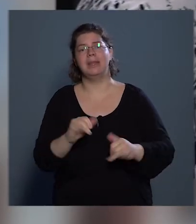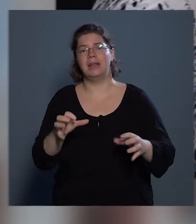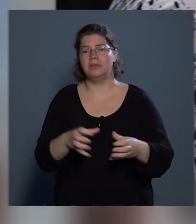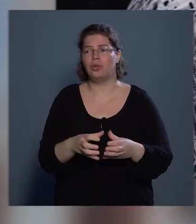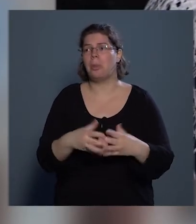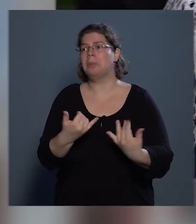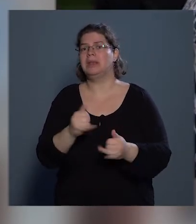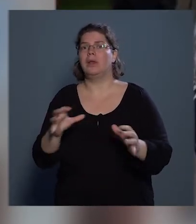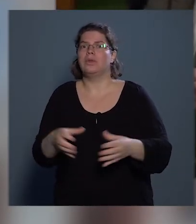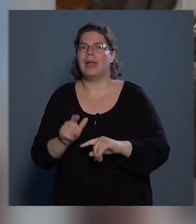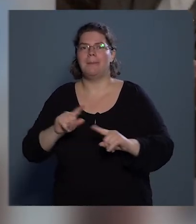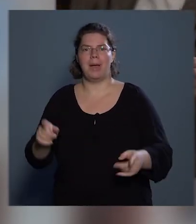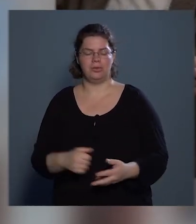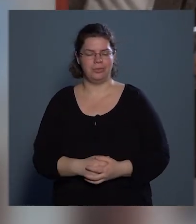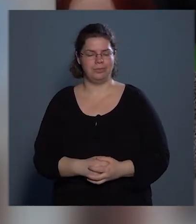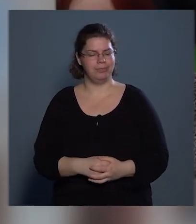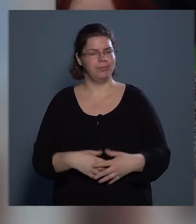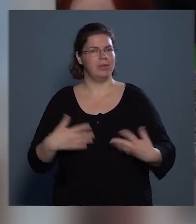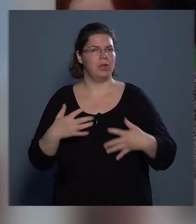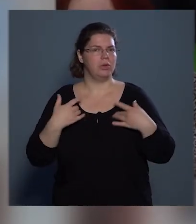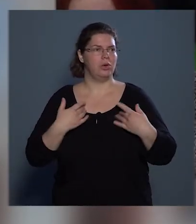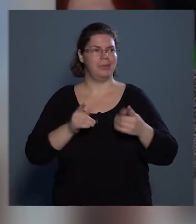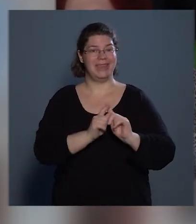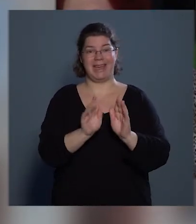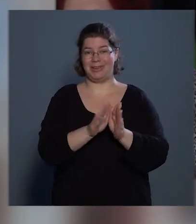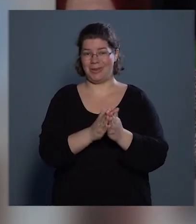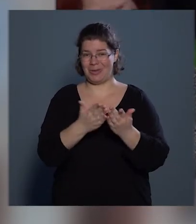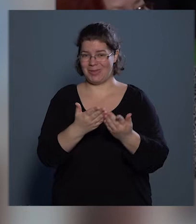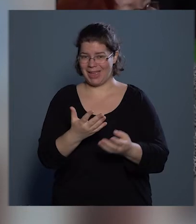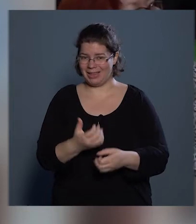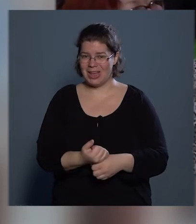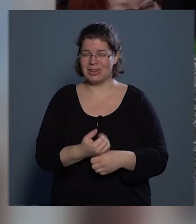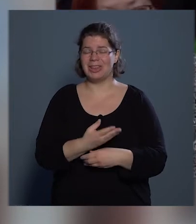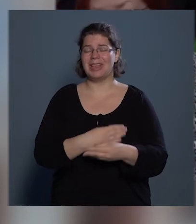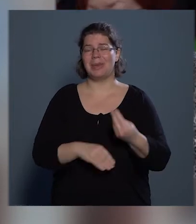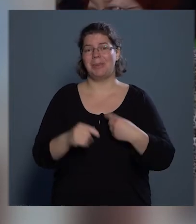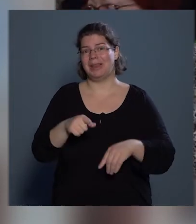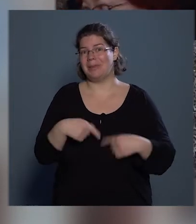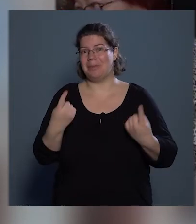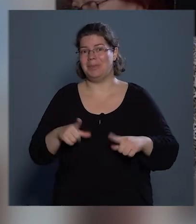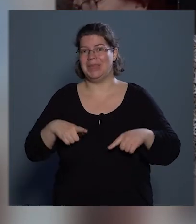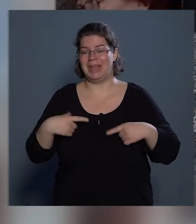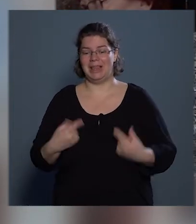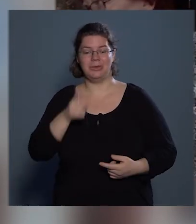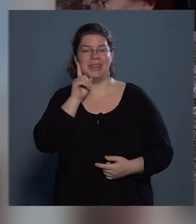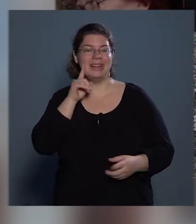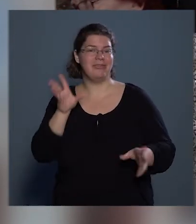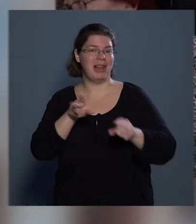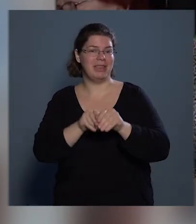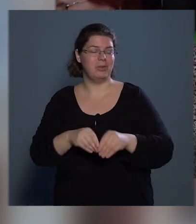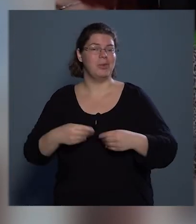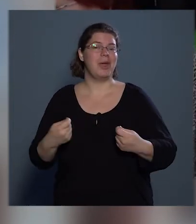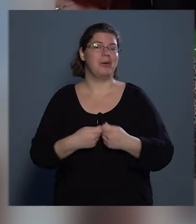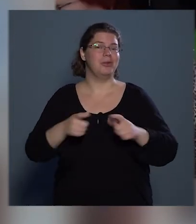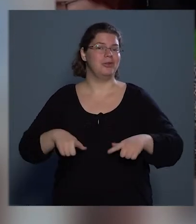más. Nagyon nagy öröm egy ilyen könyvet tartani, mert ez a mi életünk Ildivel együtt. Egy közös életünk,